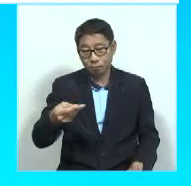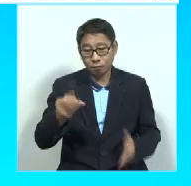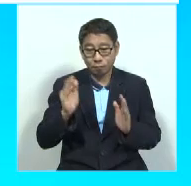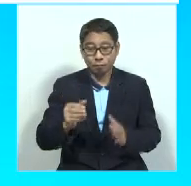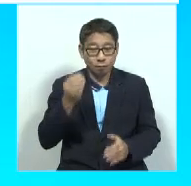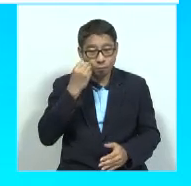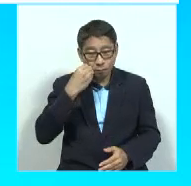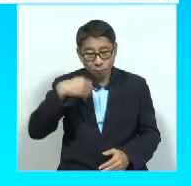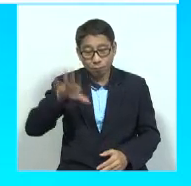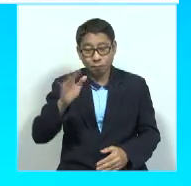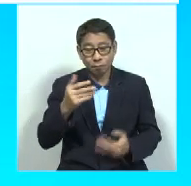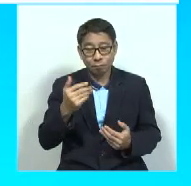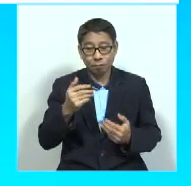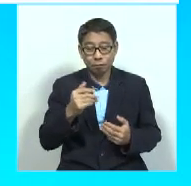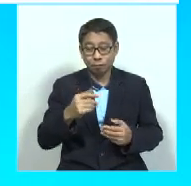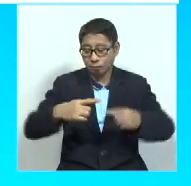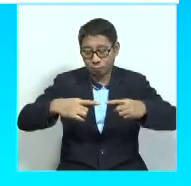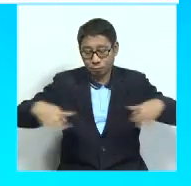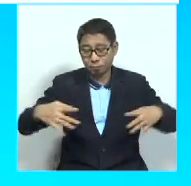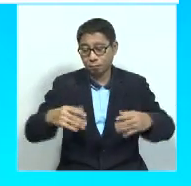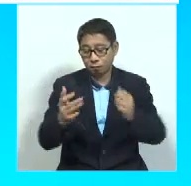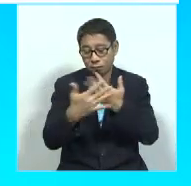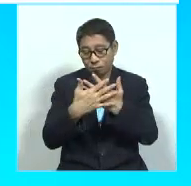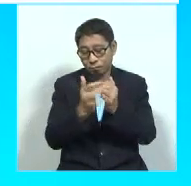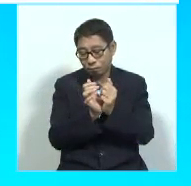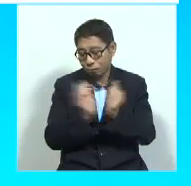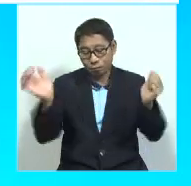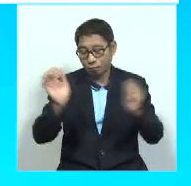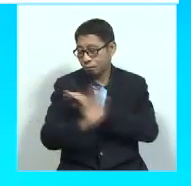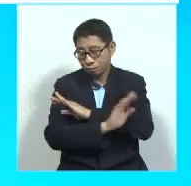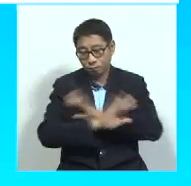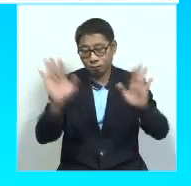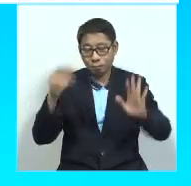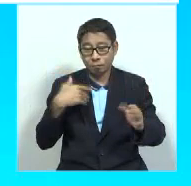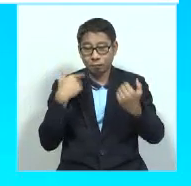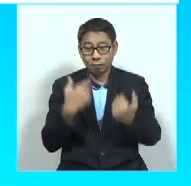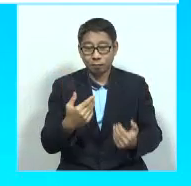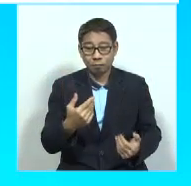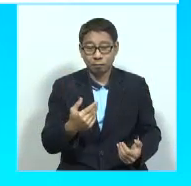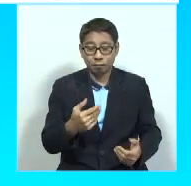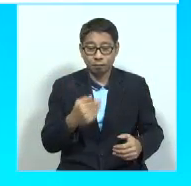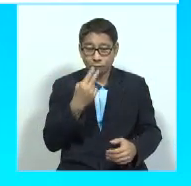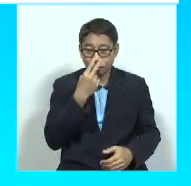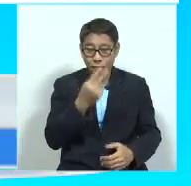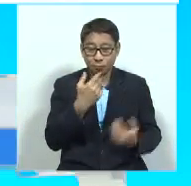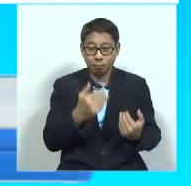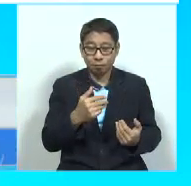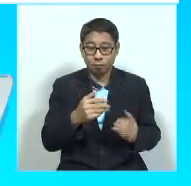างประเทศที่ไม่ใช่ชาวไทยออกไปเราก็จะค้านประกันตัวทุกคดีไม่ใช่เฉพาะคดีนี้คดีเดียวครับ ณจุดนี้กระบวนการยุติ